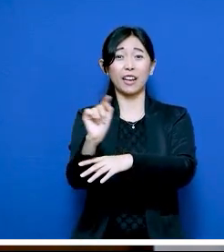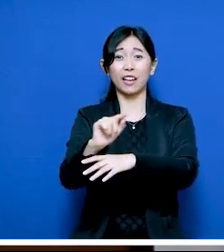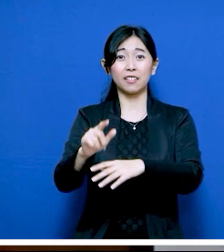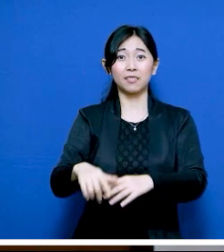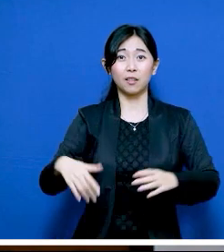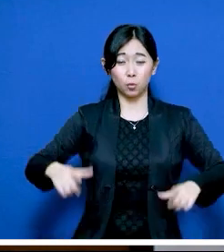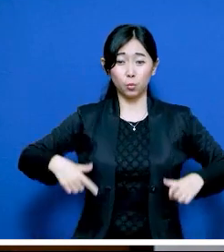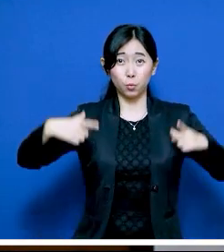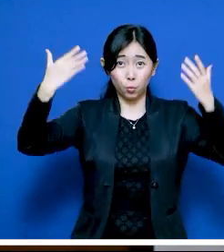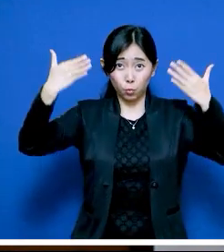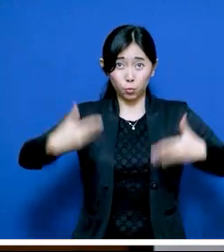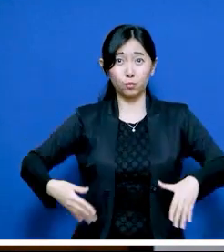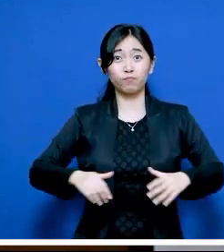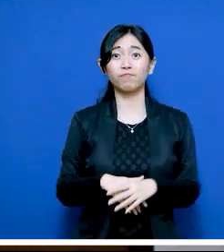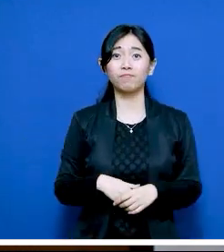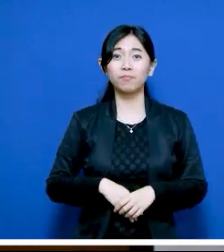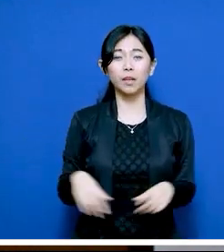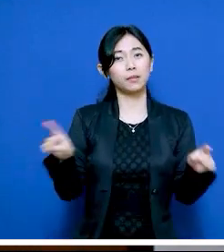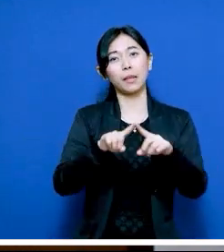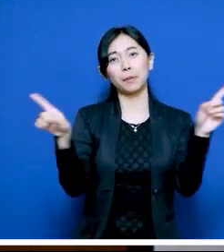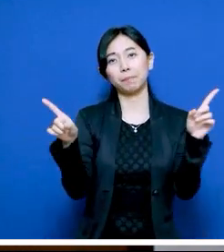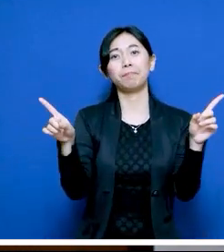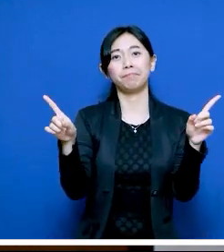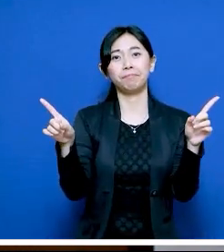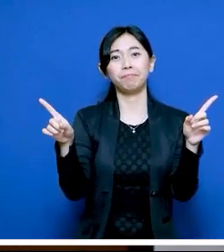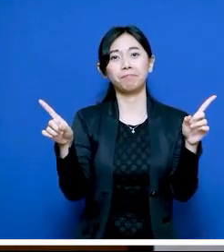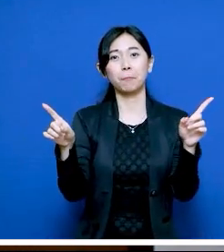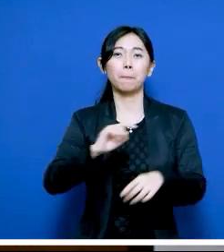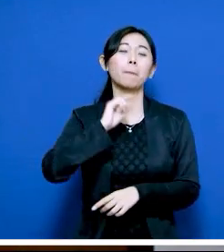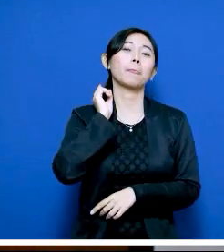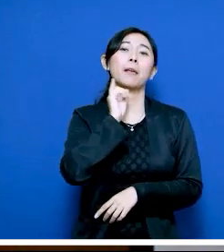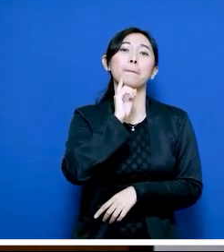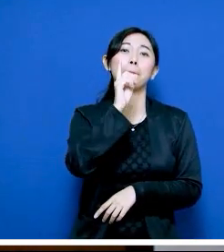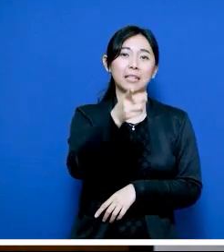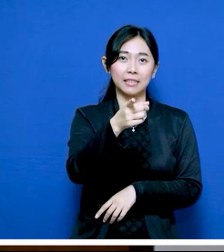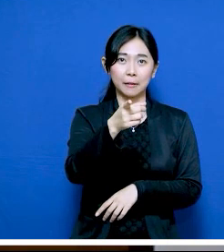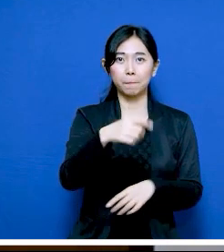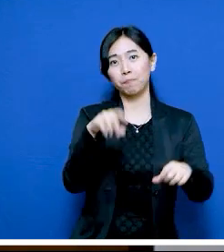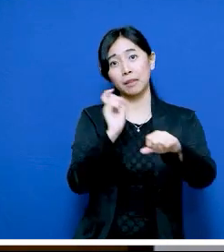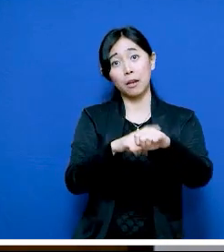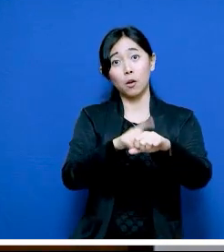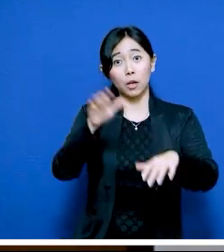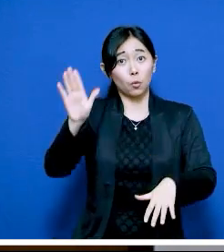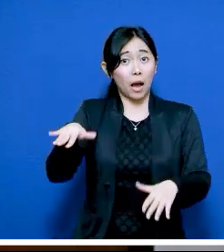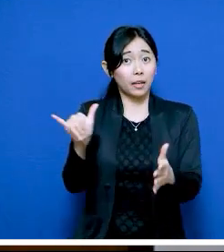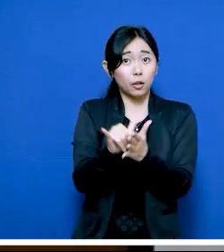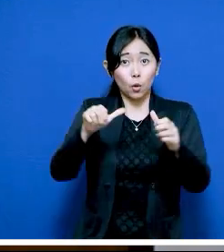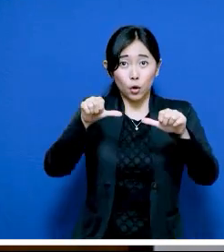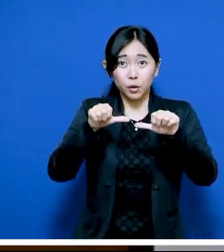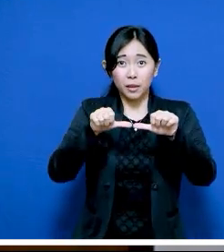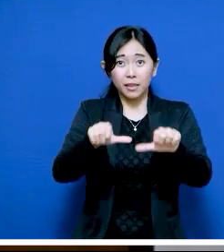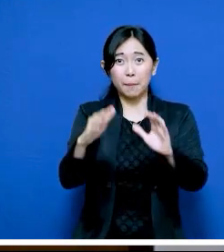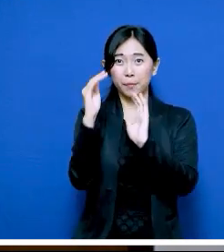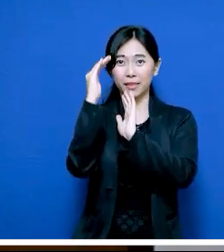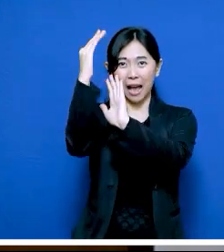tubuhnya sedemikian rupa. Tetapi pasti ketika si anak itu tetap